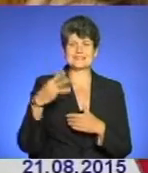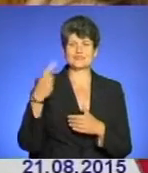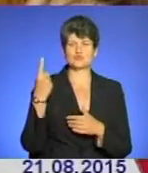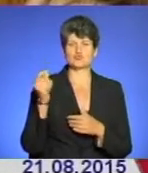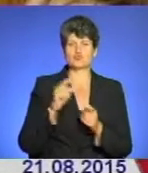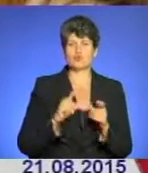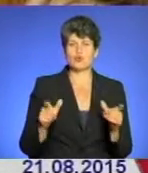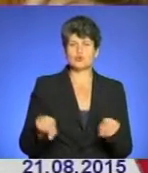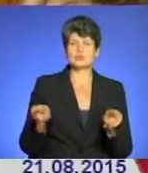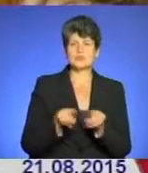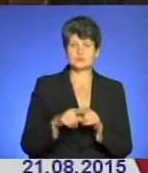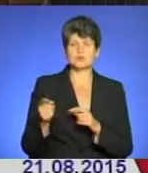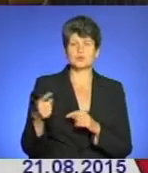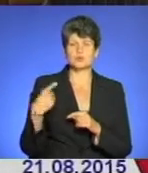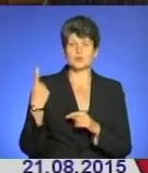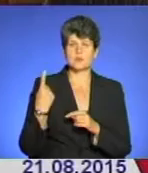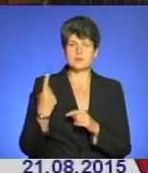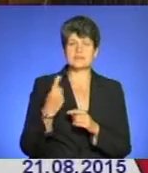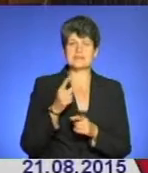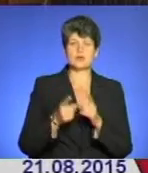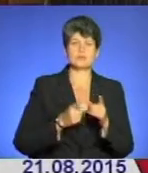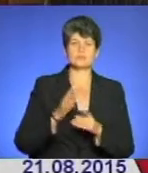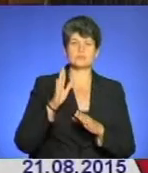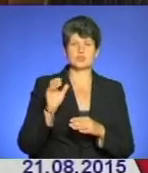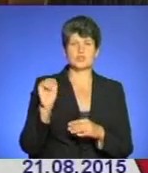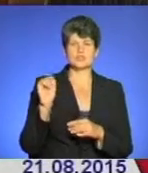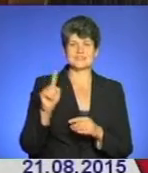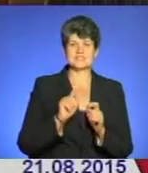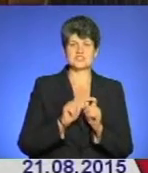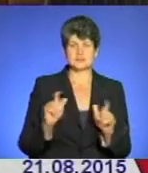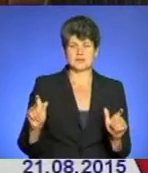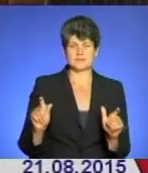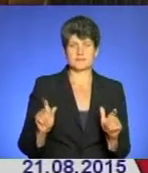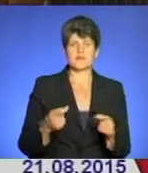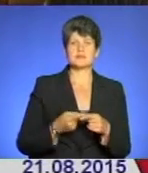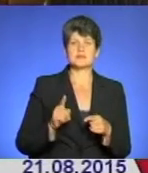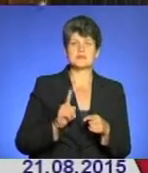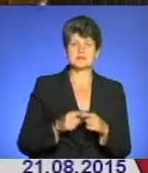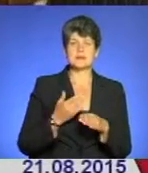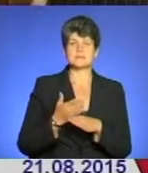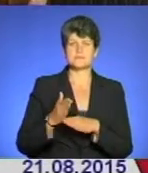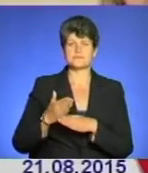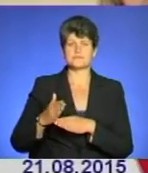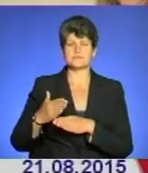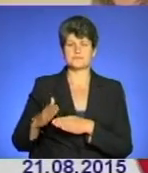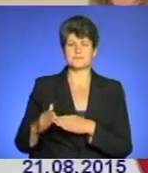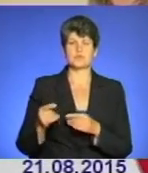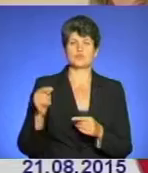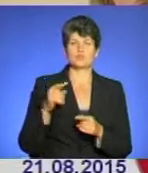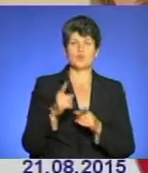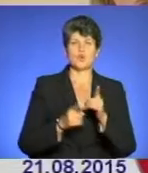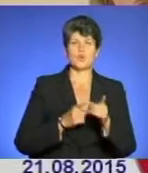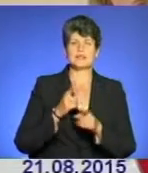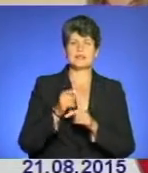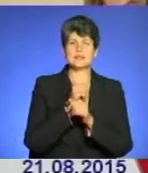школу. Також на Тернопільщині зазнають реорганізації 11 шкіл. Проте це процес поступовий, адже